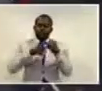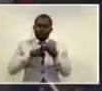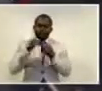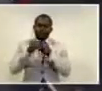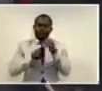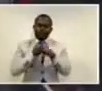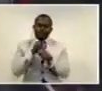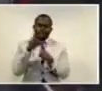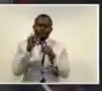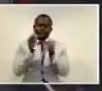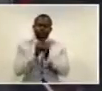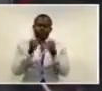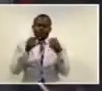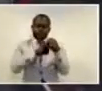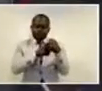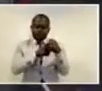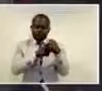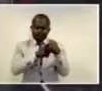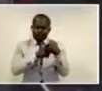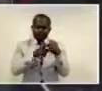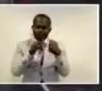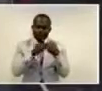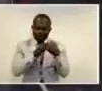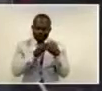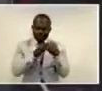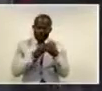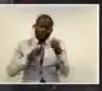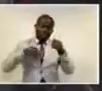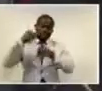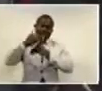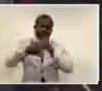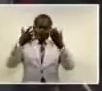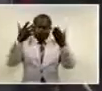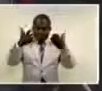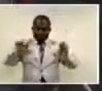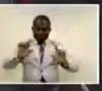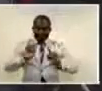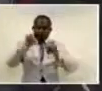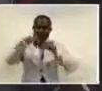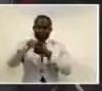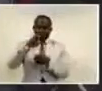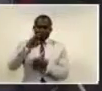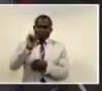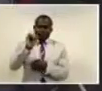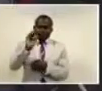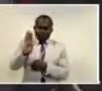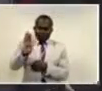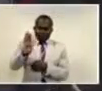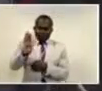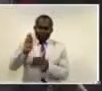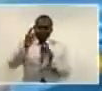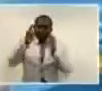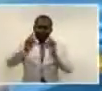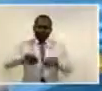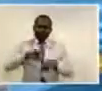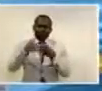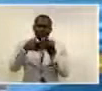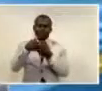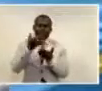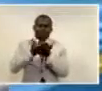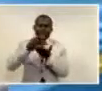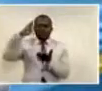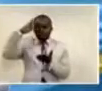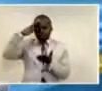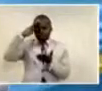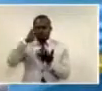muri 2018. Ubwo turangije twagiye kuri libu tukihagera yahise asaba polisi